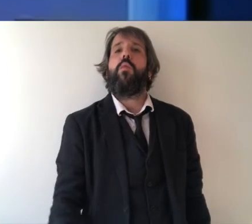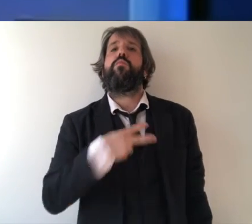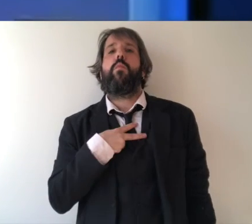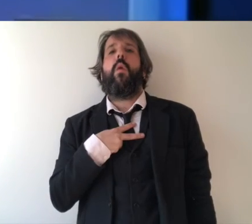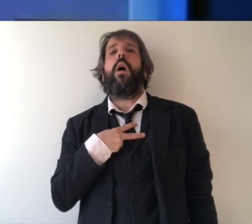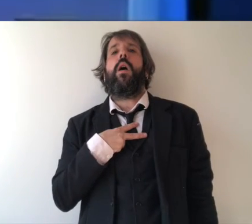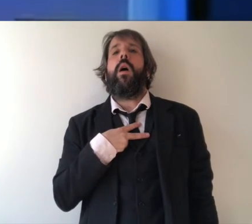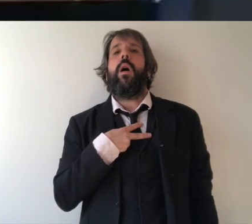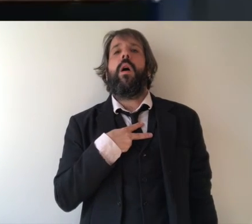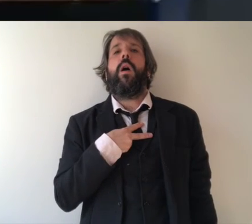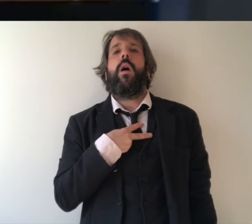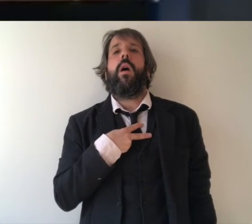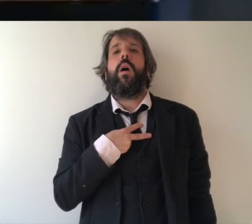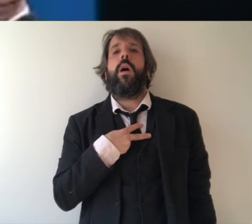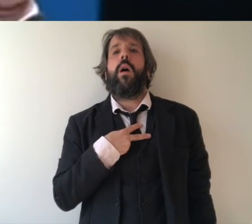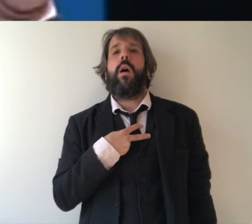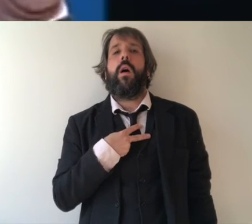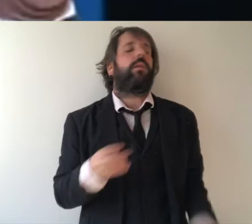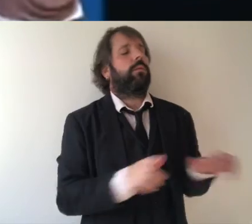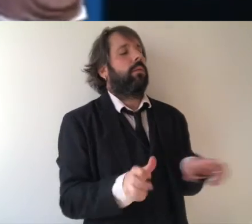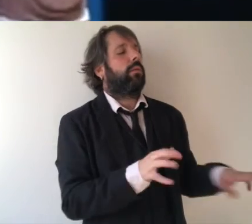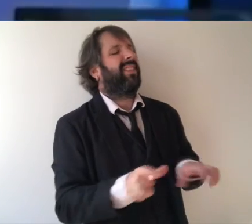cause de moi.